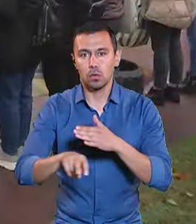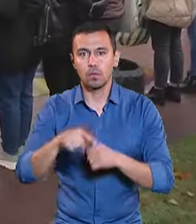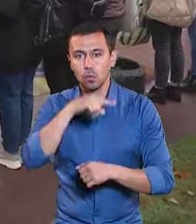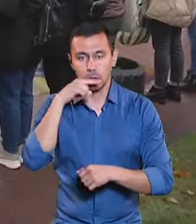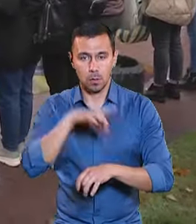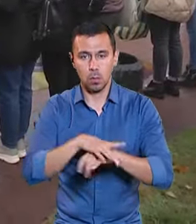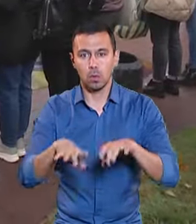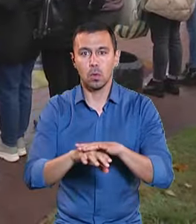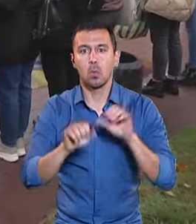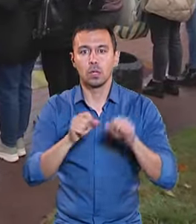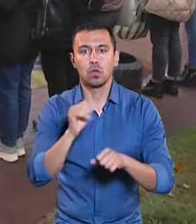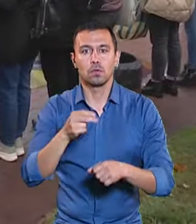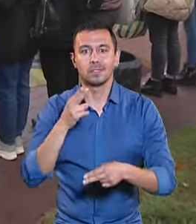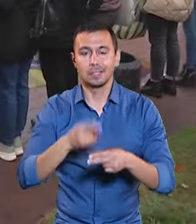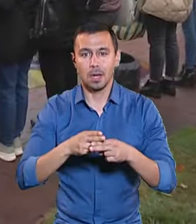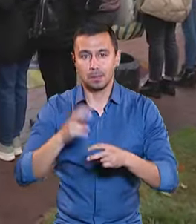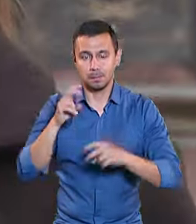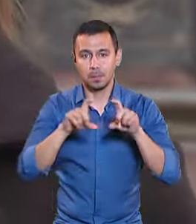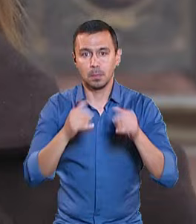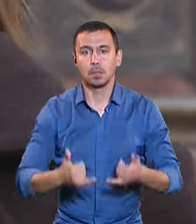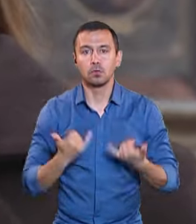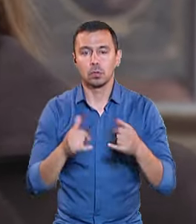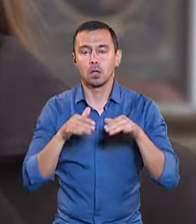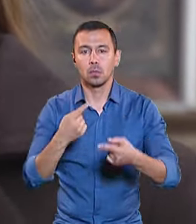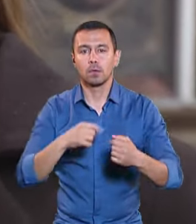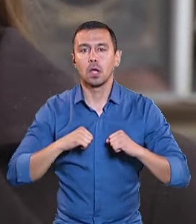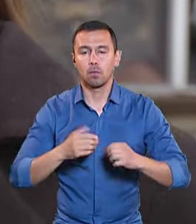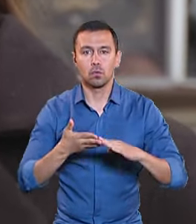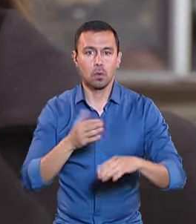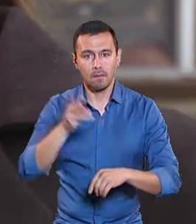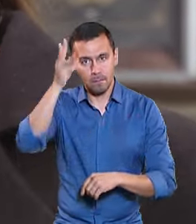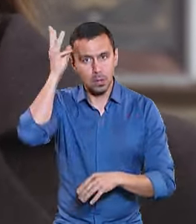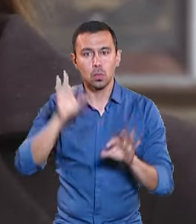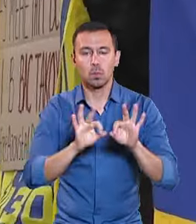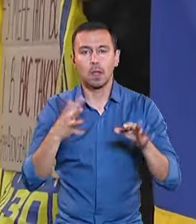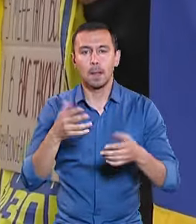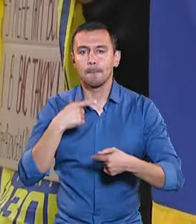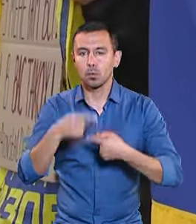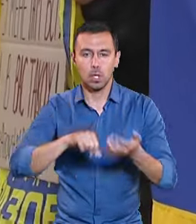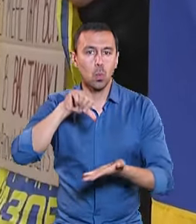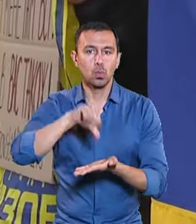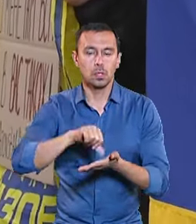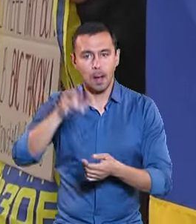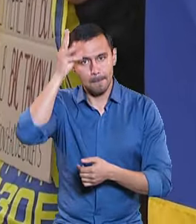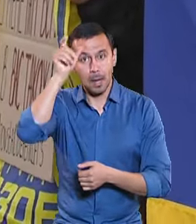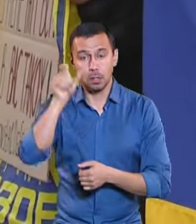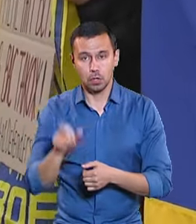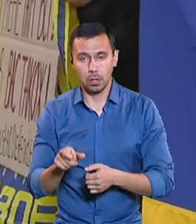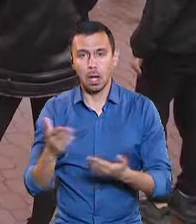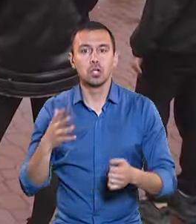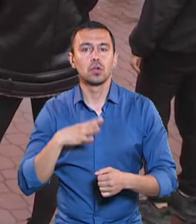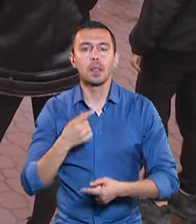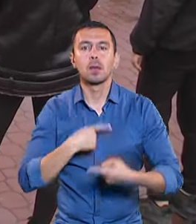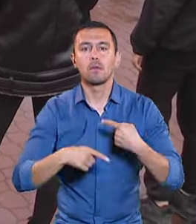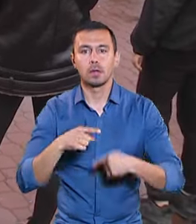полон. Оборонцям Азовсталі присвятили сьогоднішню акцію «Поверніть героїв додому» Хмельницькому, розповіла її постійна учасниця, хмельничанка Таїся, яка чекає